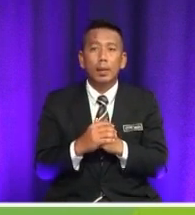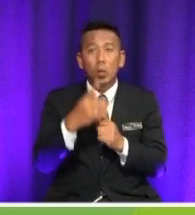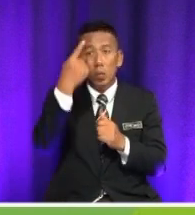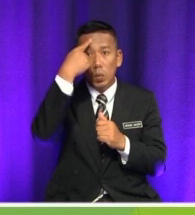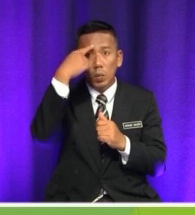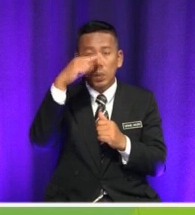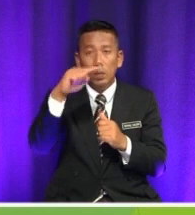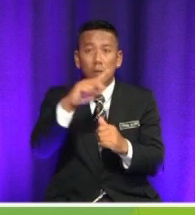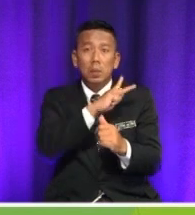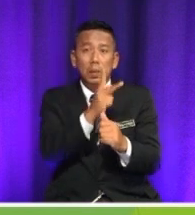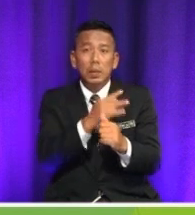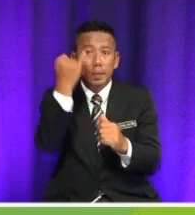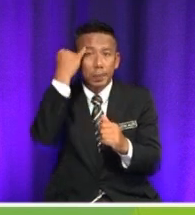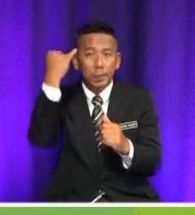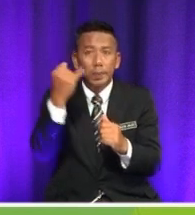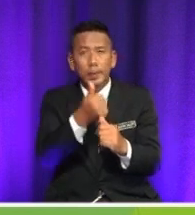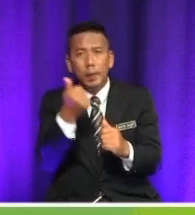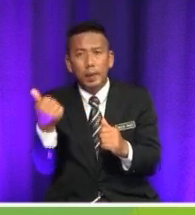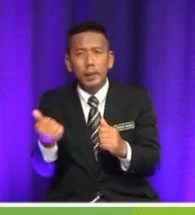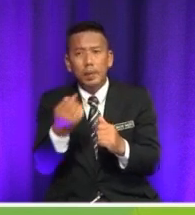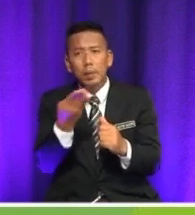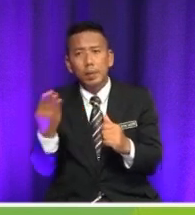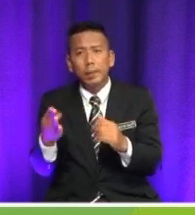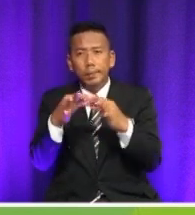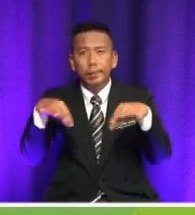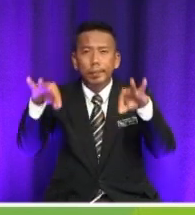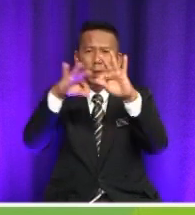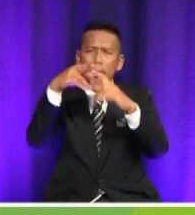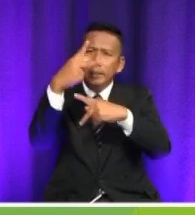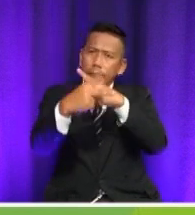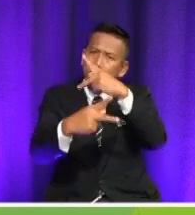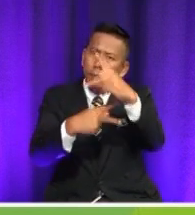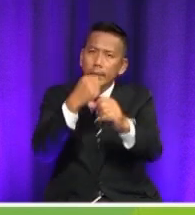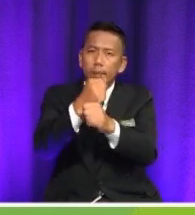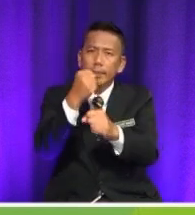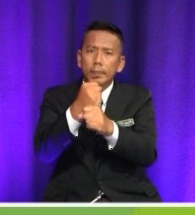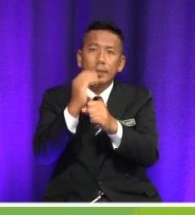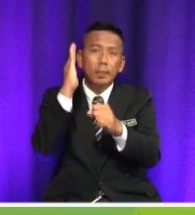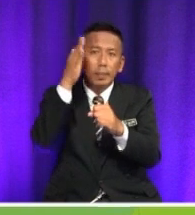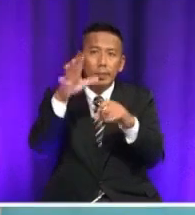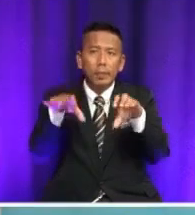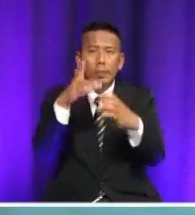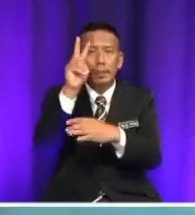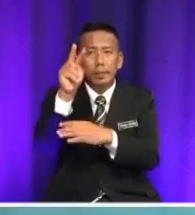penguasaan ilmu kaitan alat dan bahan penting karena ia melibatkan proses kerja yang akan kita temui maksudnya